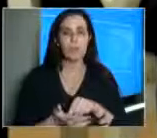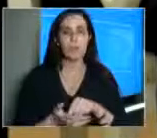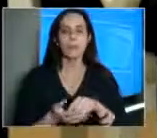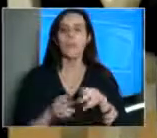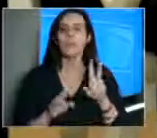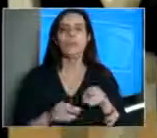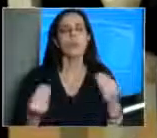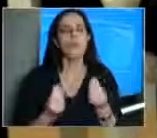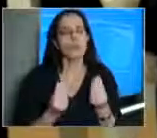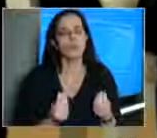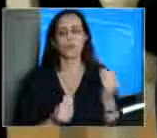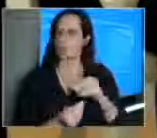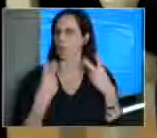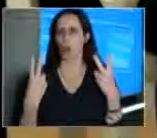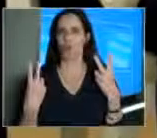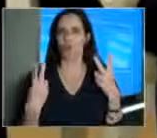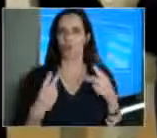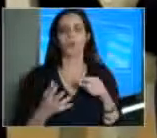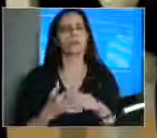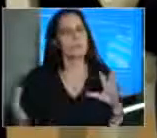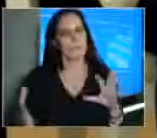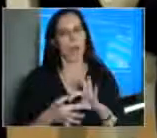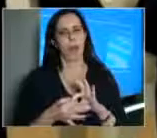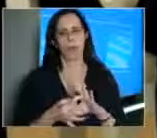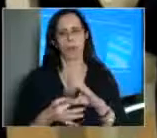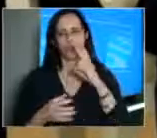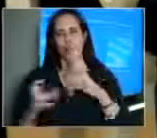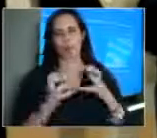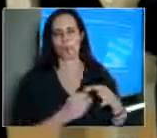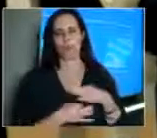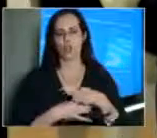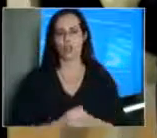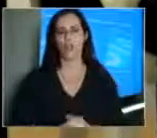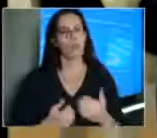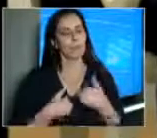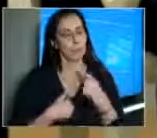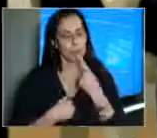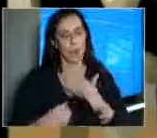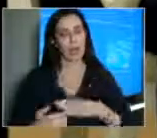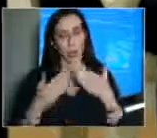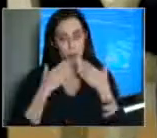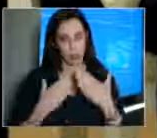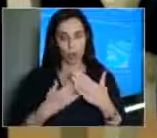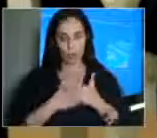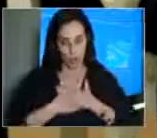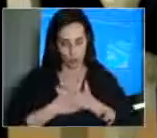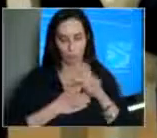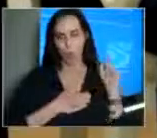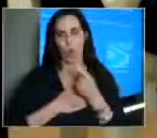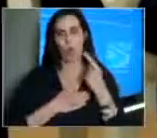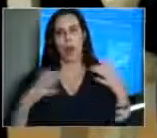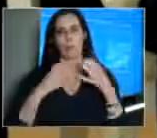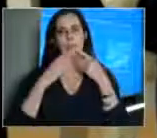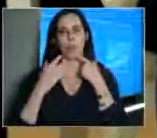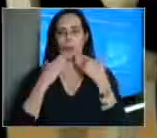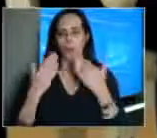ערך משותף גדול שמאחד את שני העמים שלנו. ואני מבקש להודות לך בשם עם ישראל כולו.